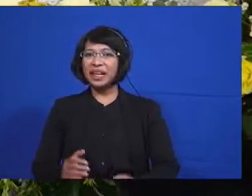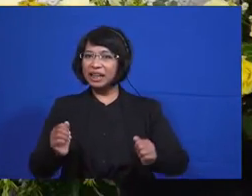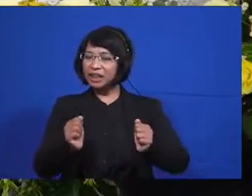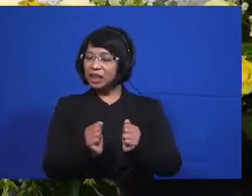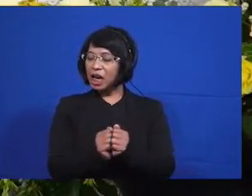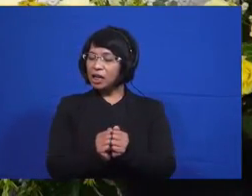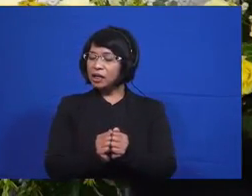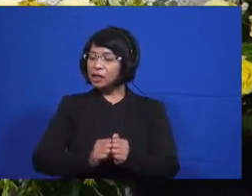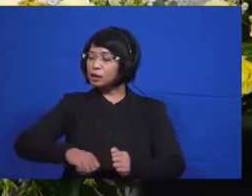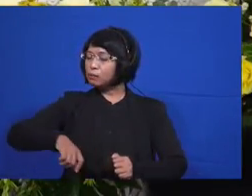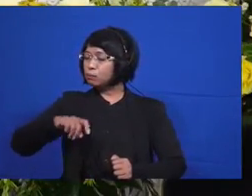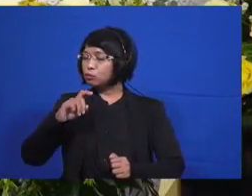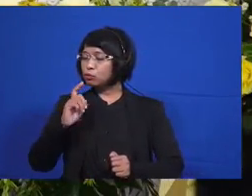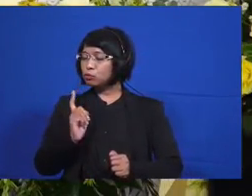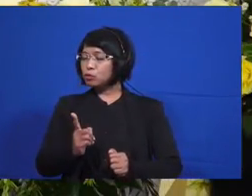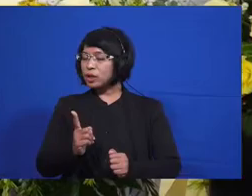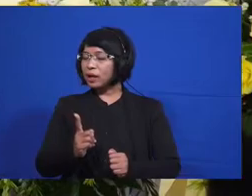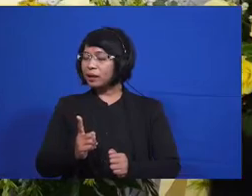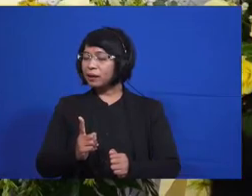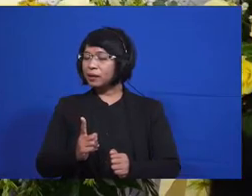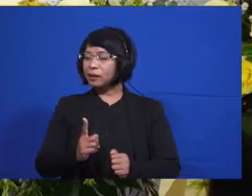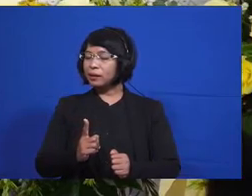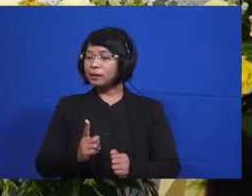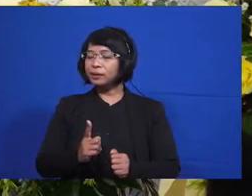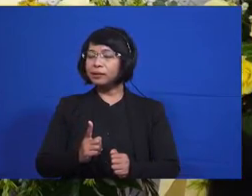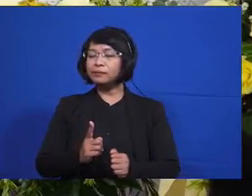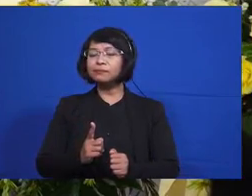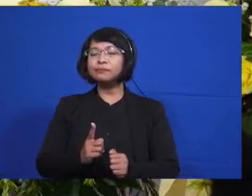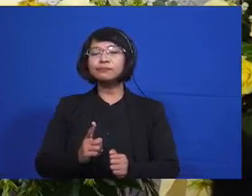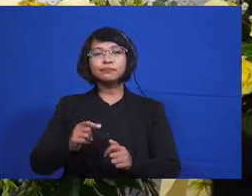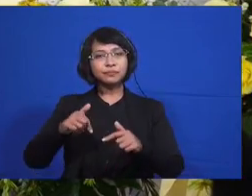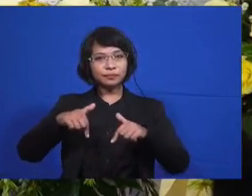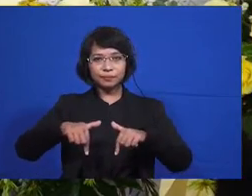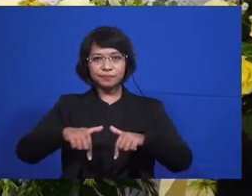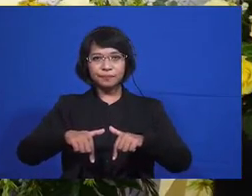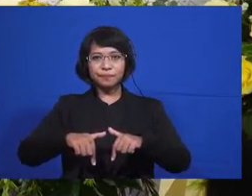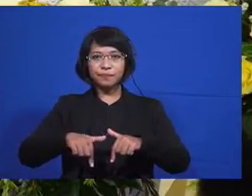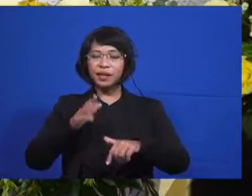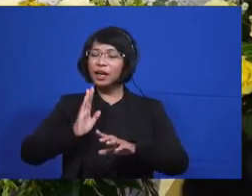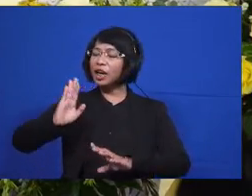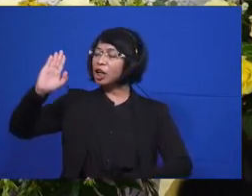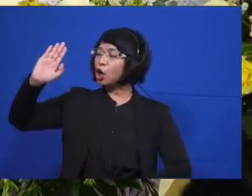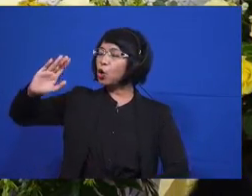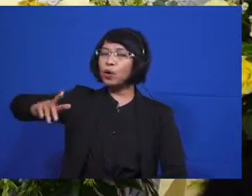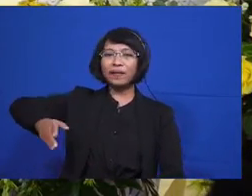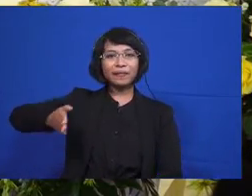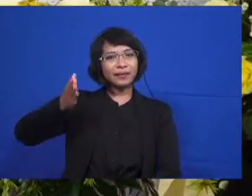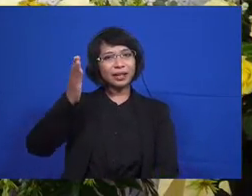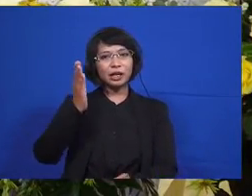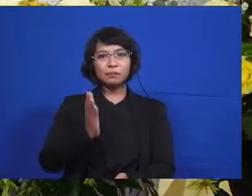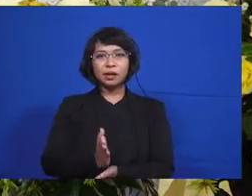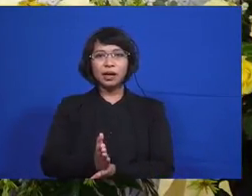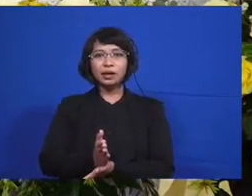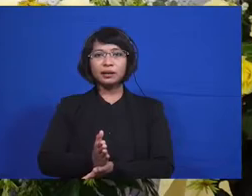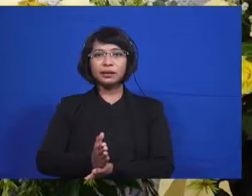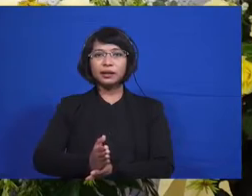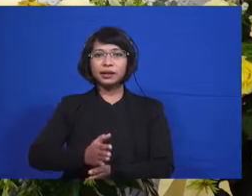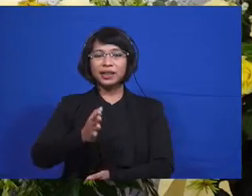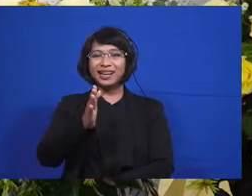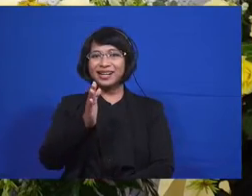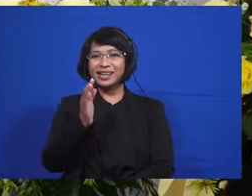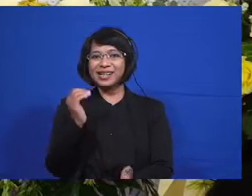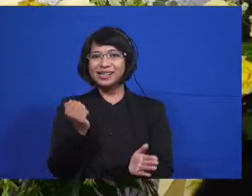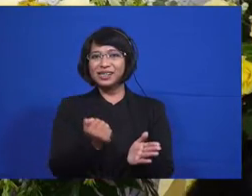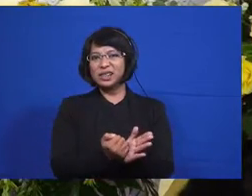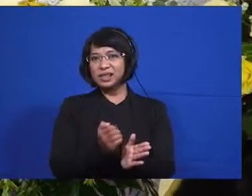Dengan keputusan-Mu yang mengagumkan, Kau tetapkan agar imamat